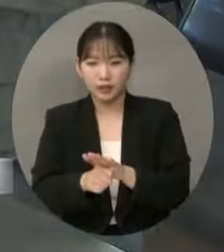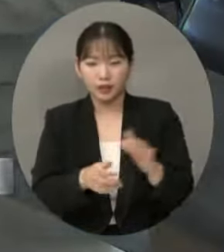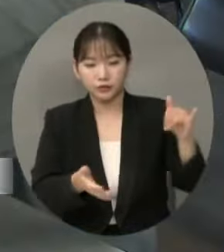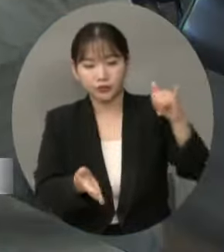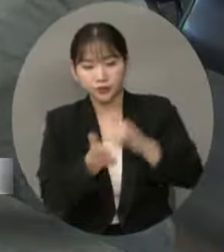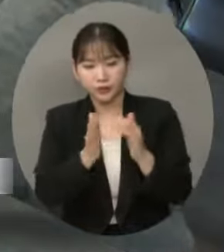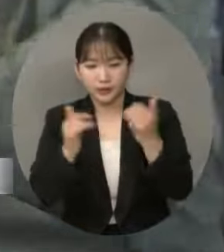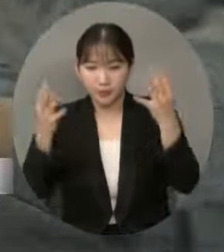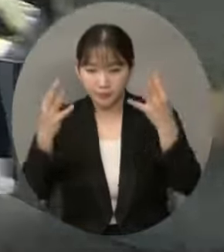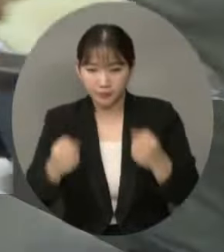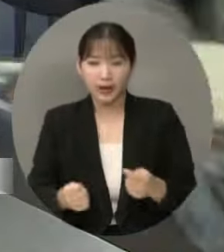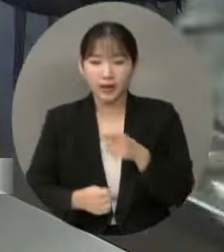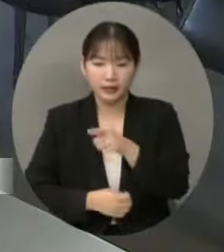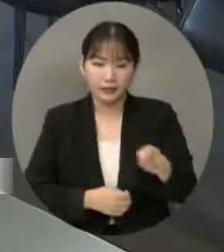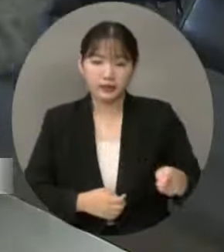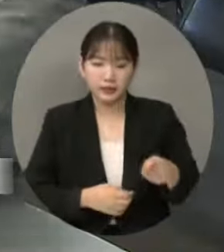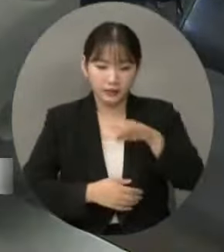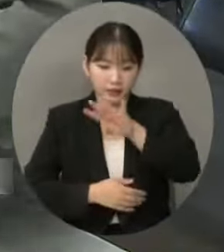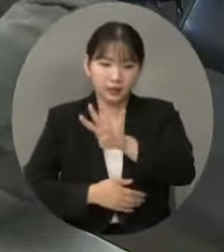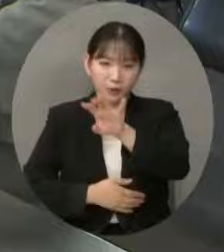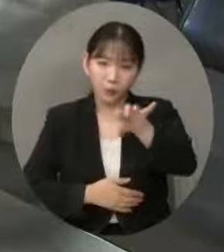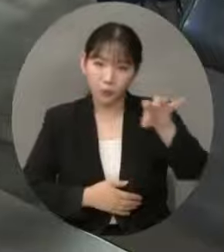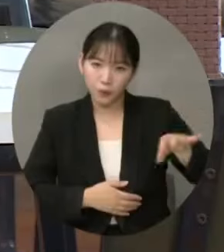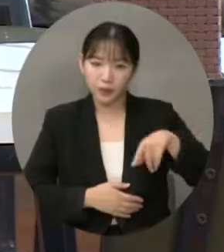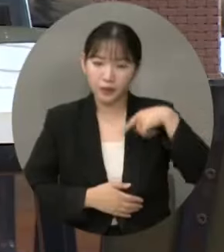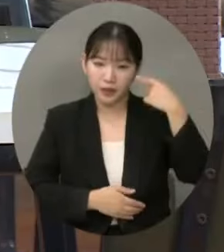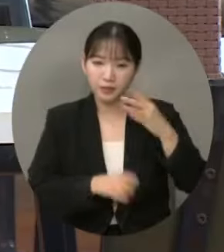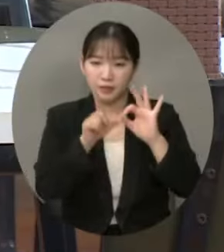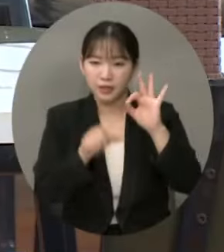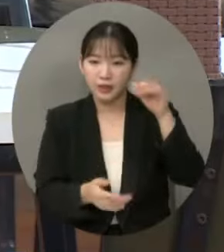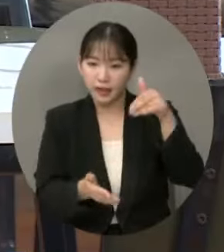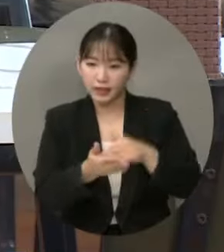노동자가 많은 도내 주요 농공단지 4곳에 다음